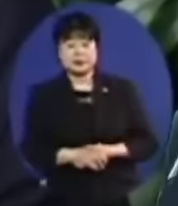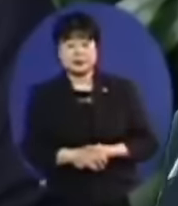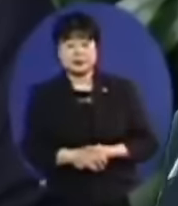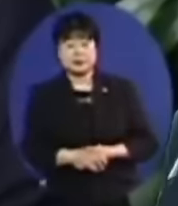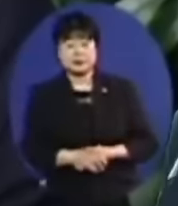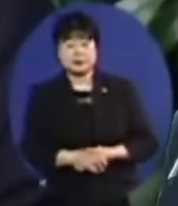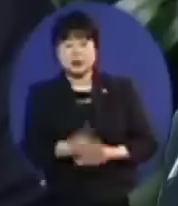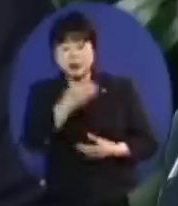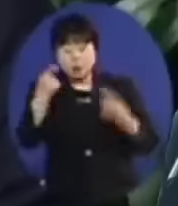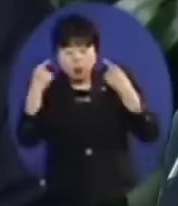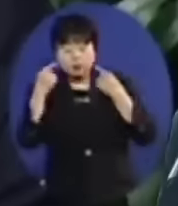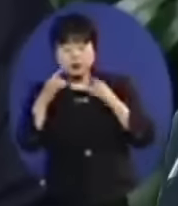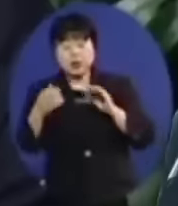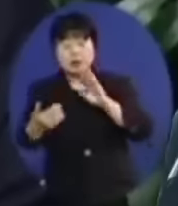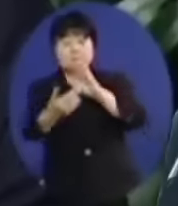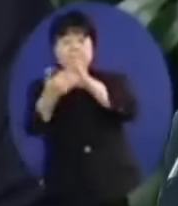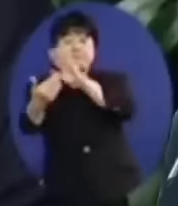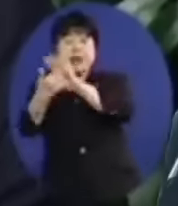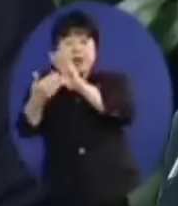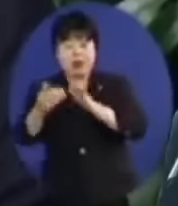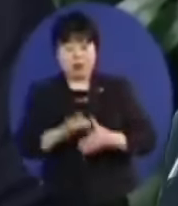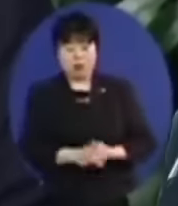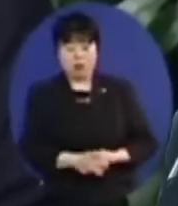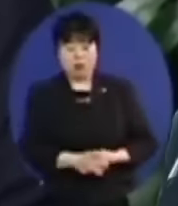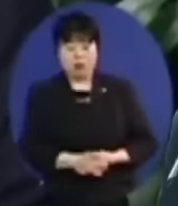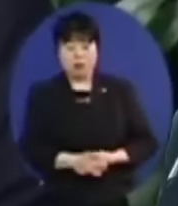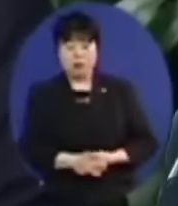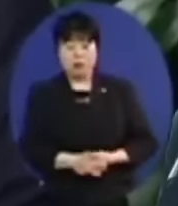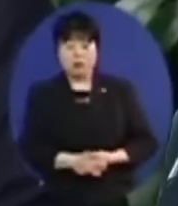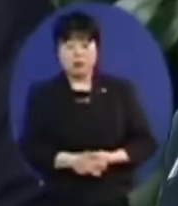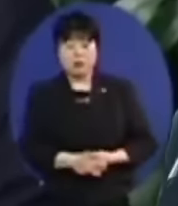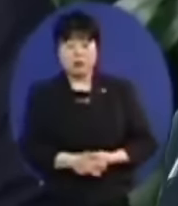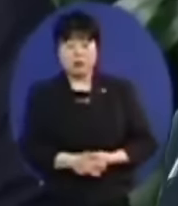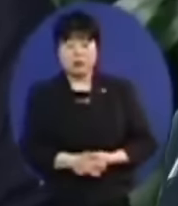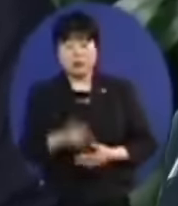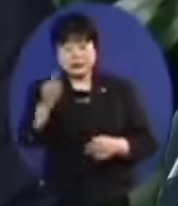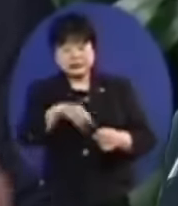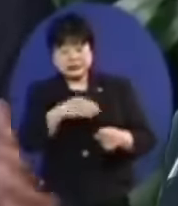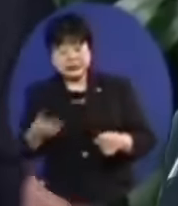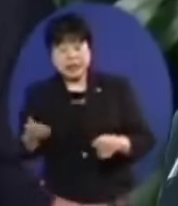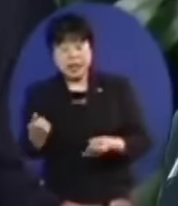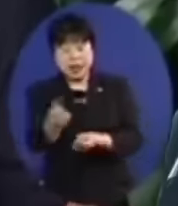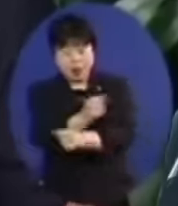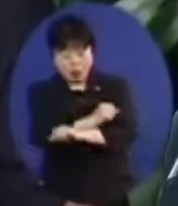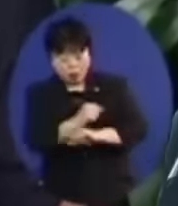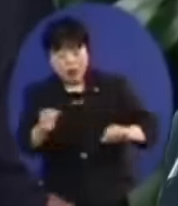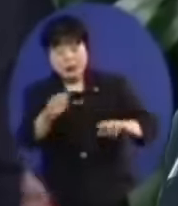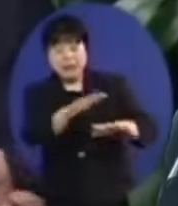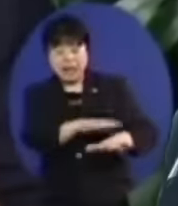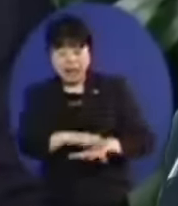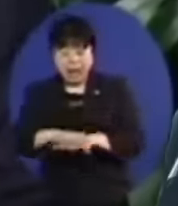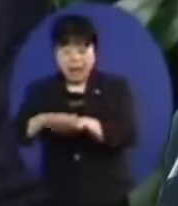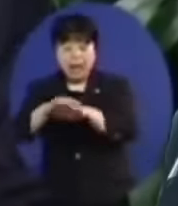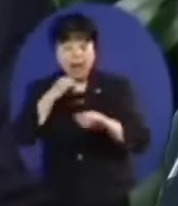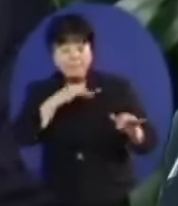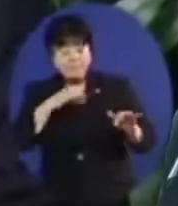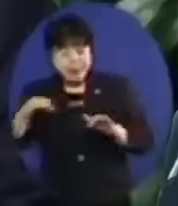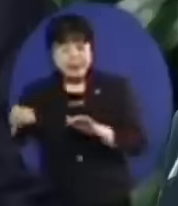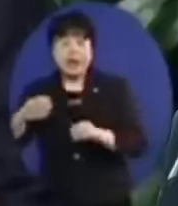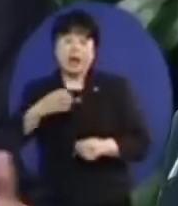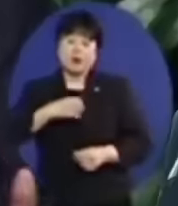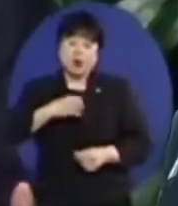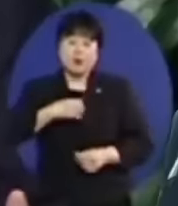못 전하게 위험을 하고 시내에 위험을 당하고 광야에 가면 광야에 위험이 있고 바다에 가면 바다에 위험이